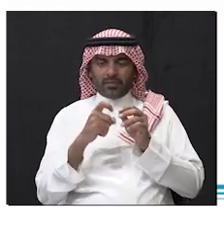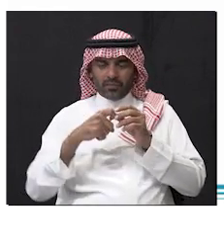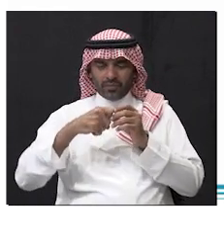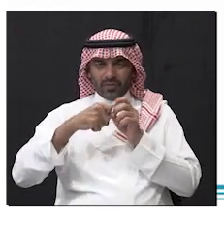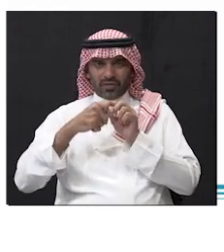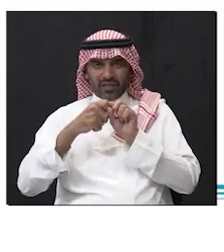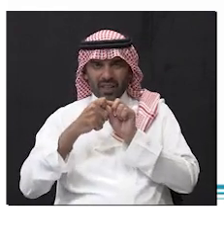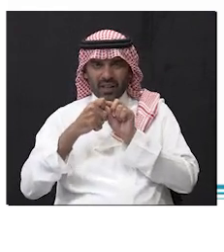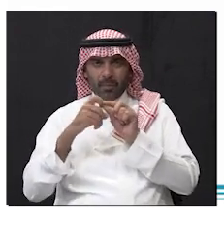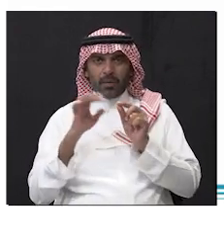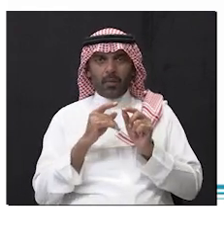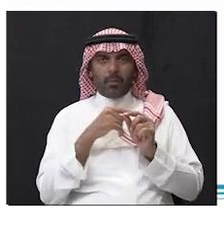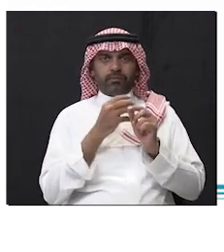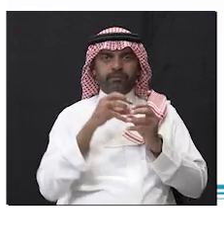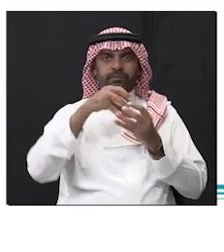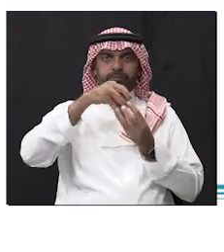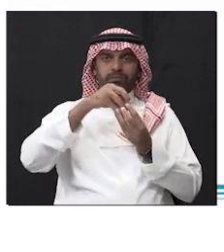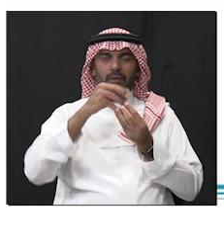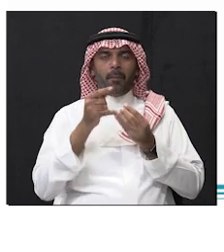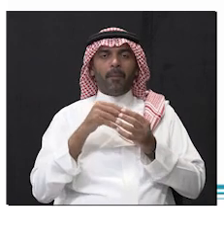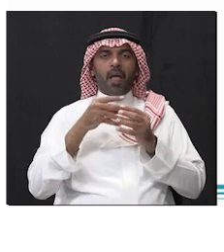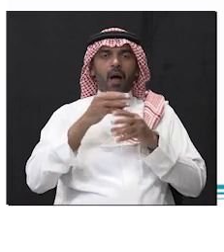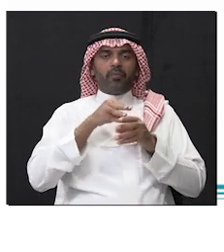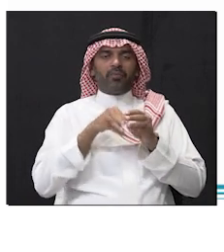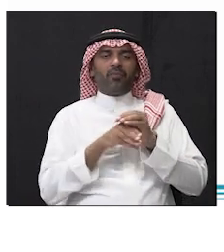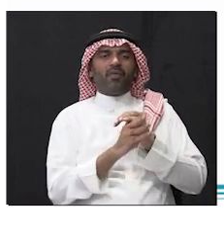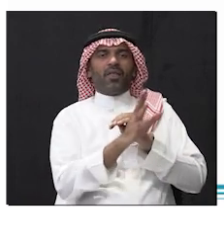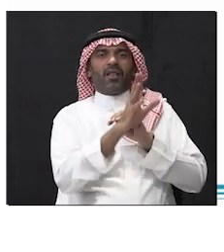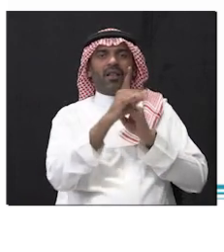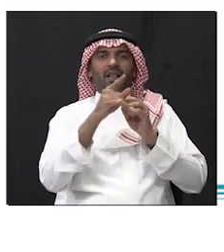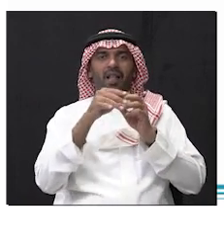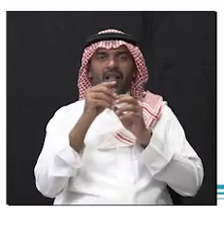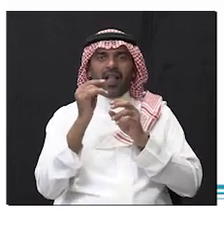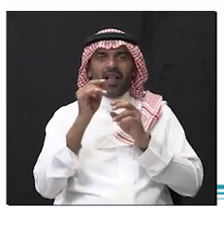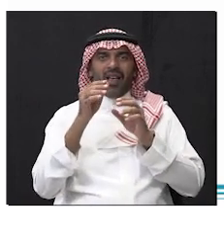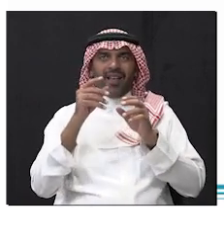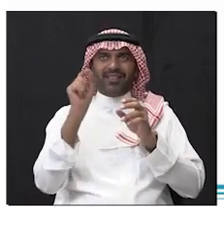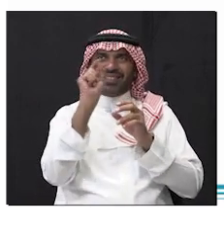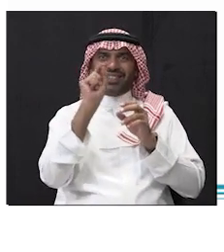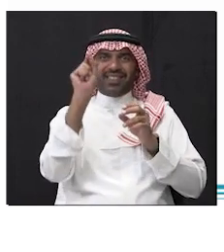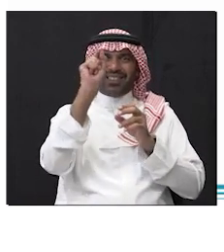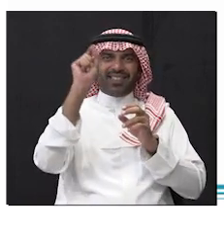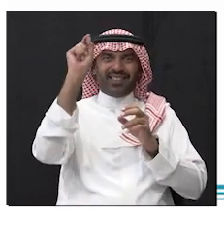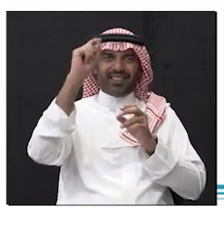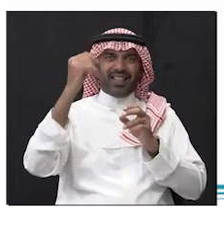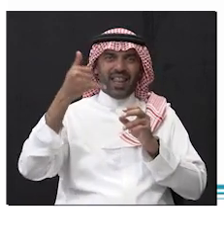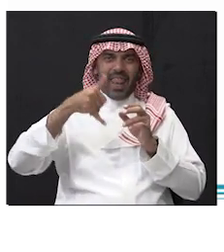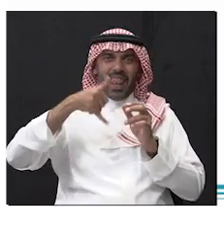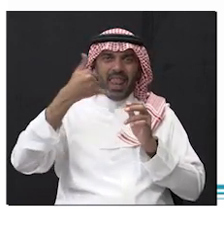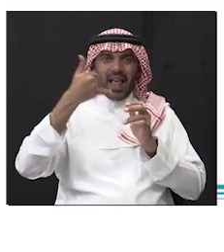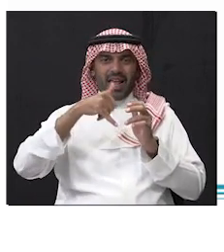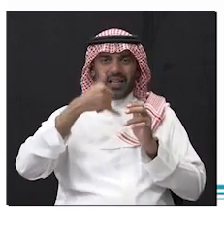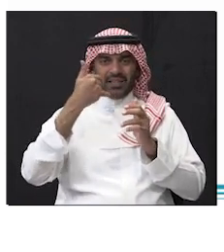أحسنتم. لاحظ التحول الآخر. مما يتكون؟